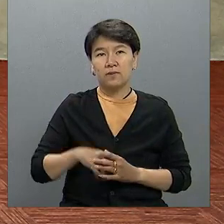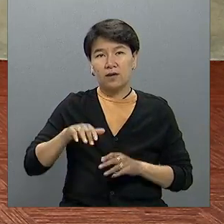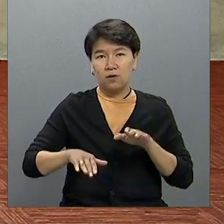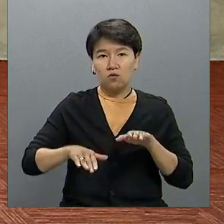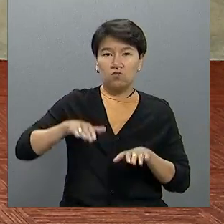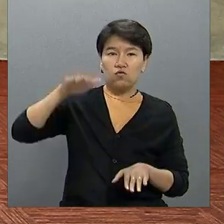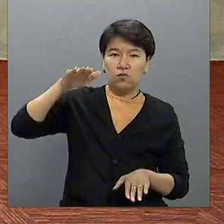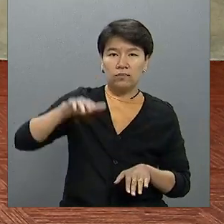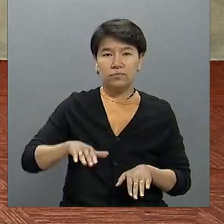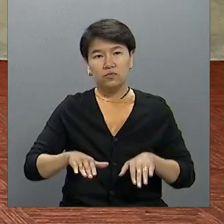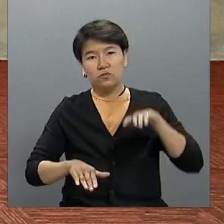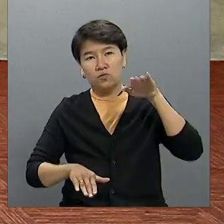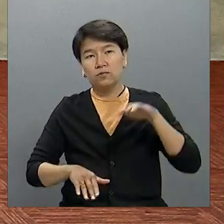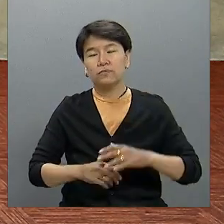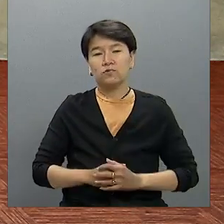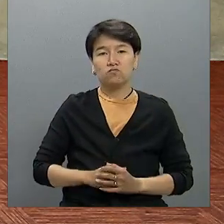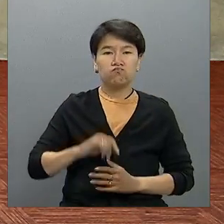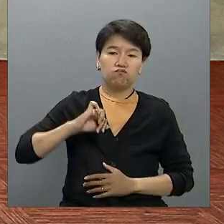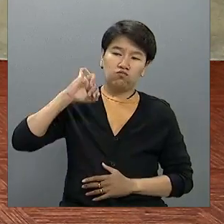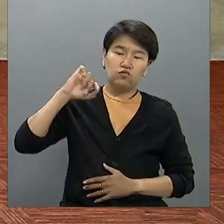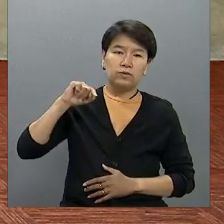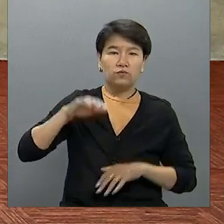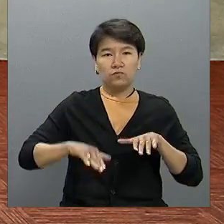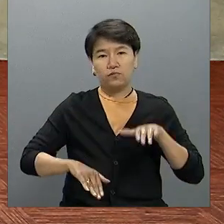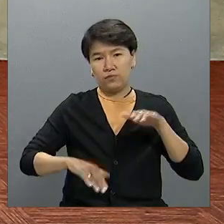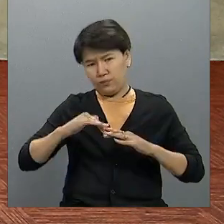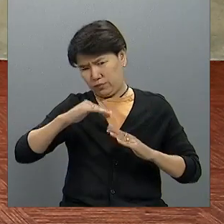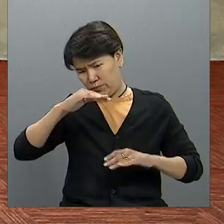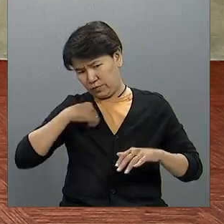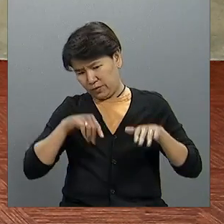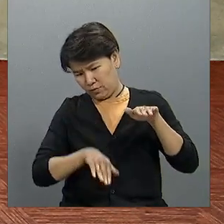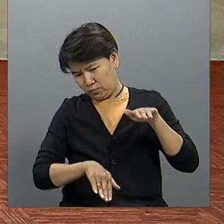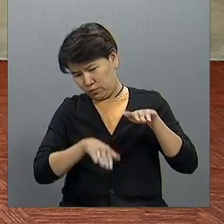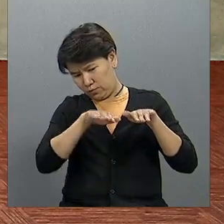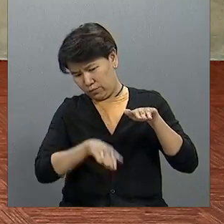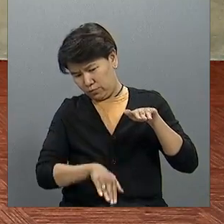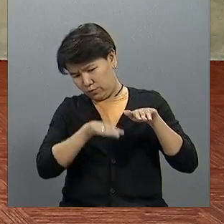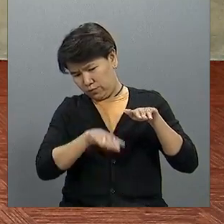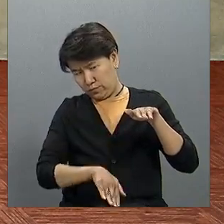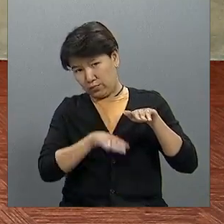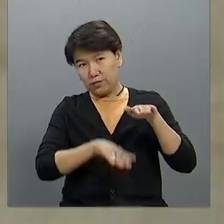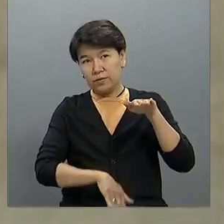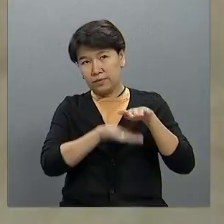งหน่อยก็พอนะคะเราจะทำประมาณ30วินาทีค่ะ